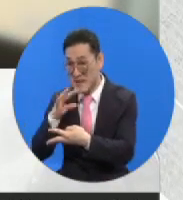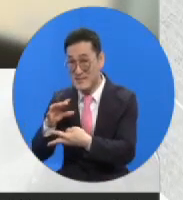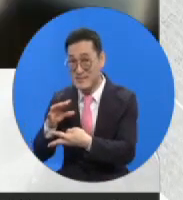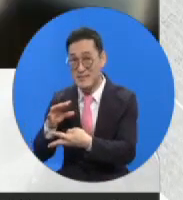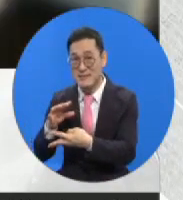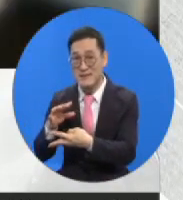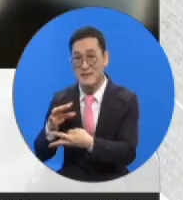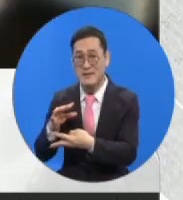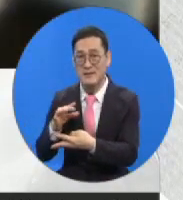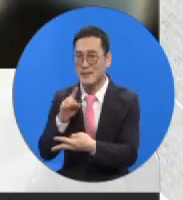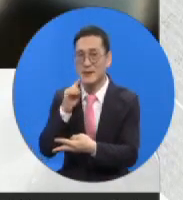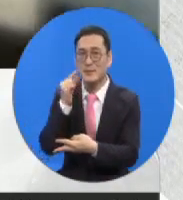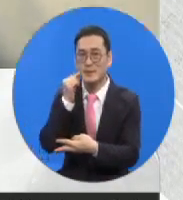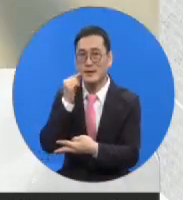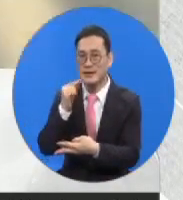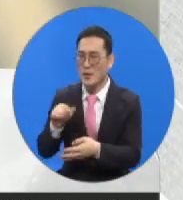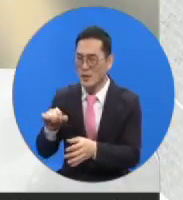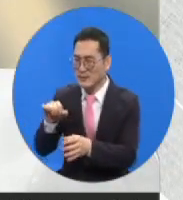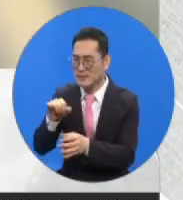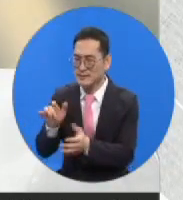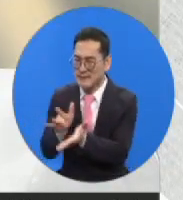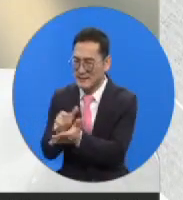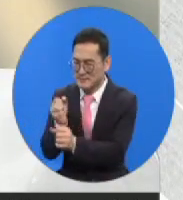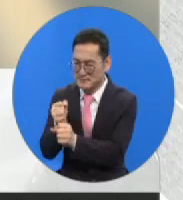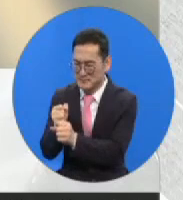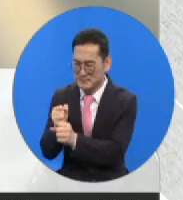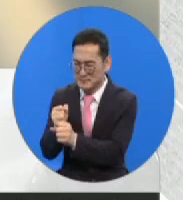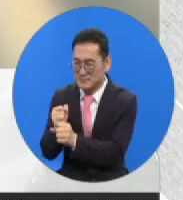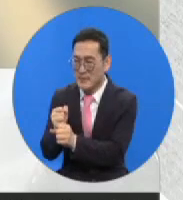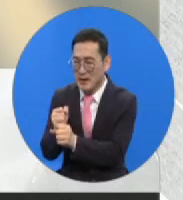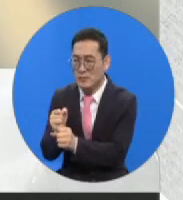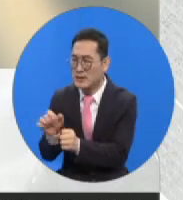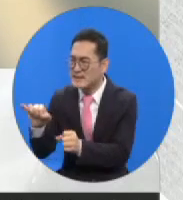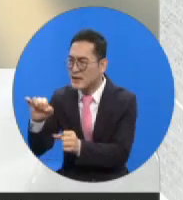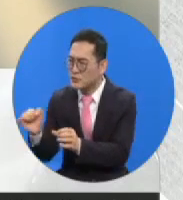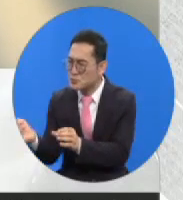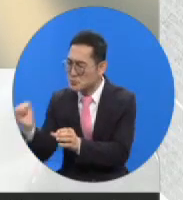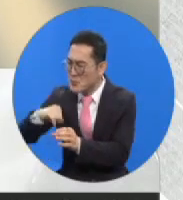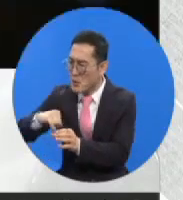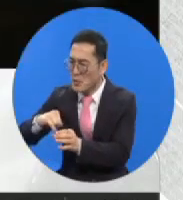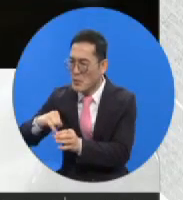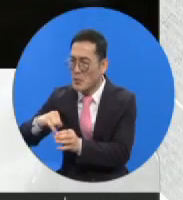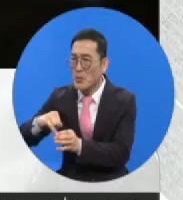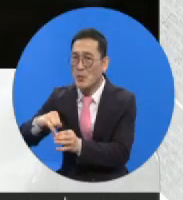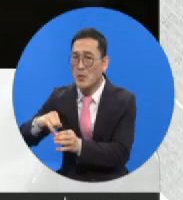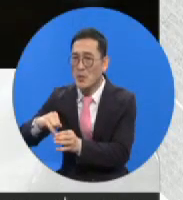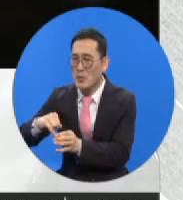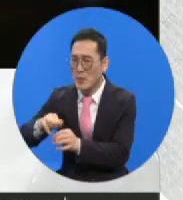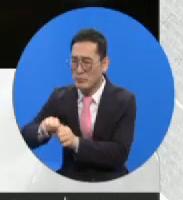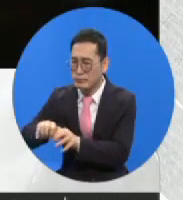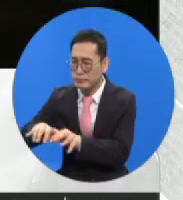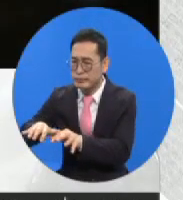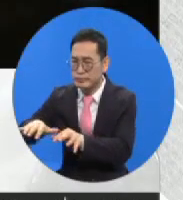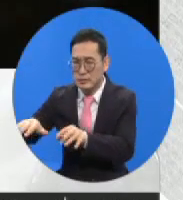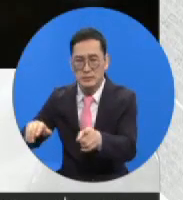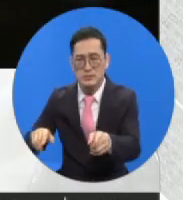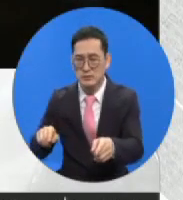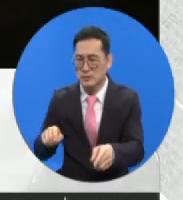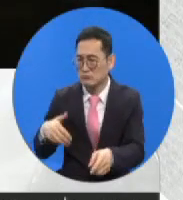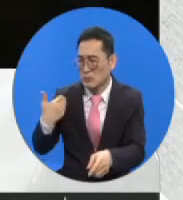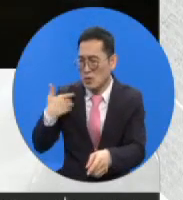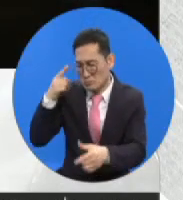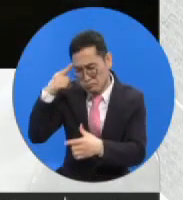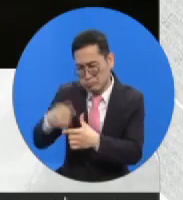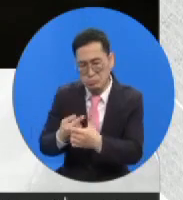그러고 나서 세균이 분비하는 뭐 독성 물질, 톡신 때문에 발생할 수도 있다라는 지적을 하고 있는데요. 근데 이 가능성도